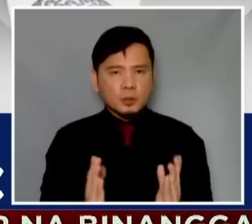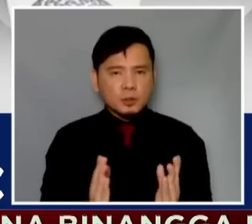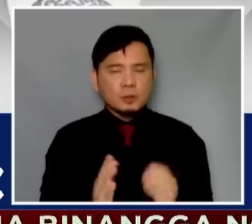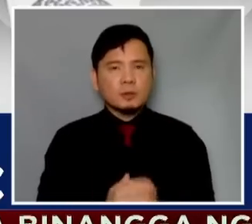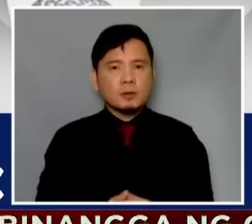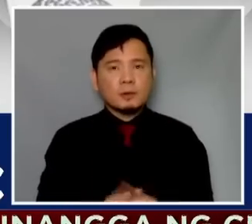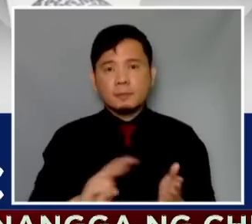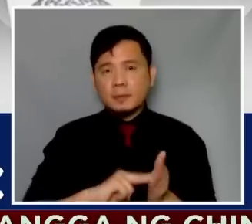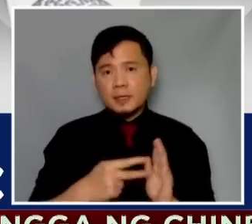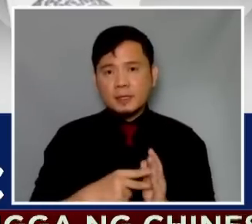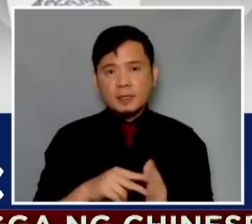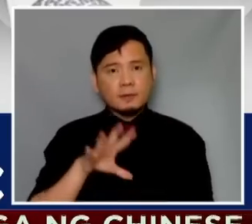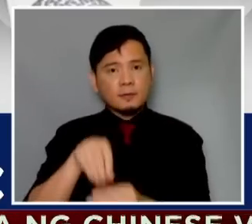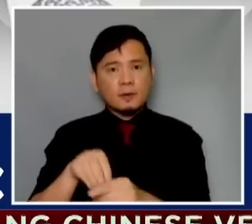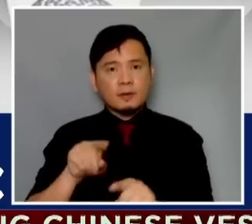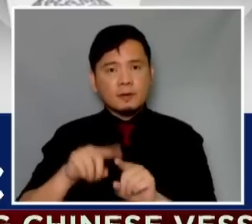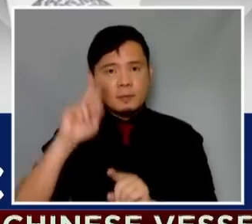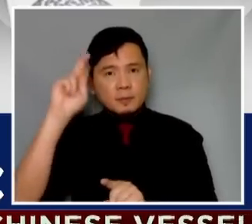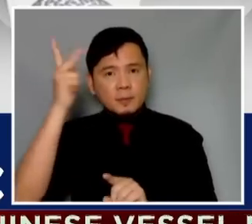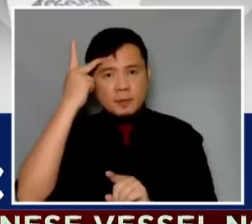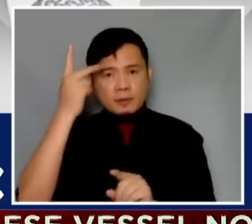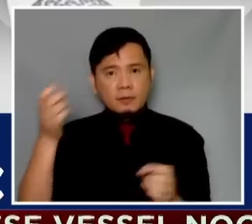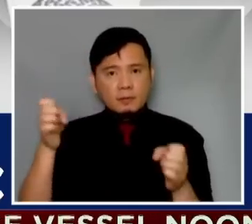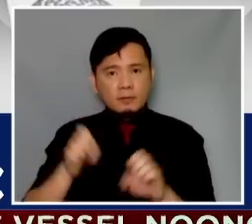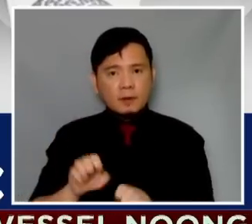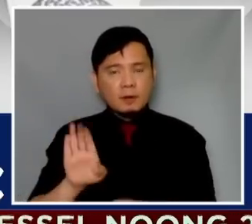mga political event ng grupo.